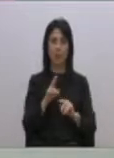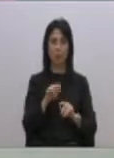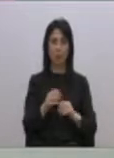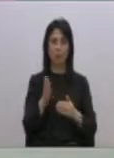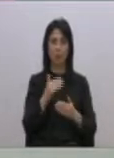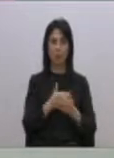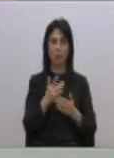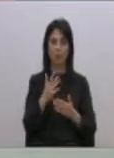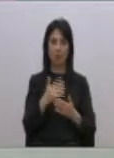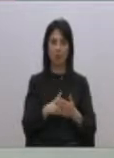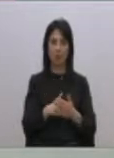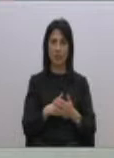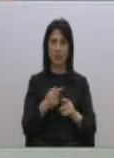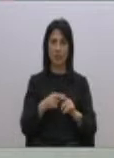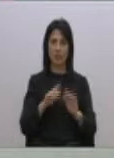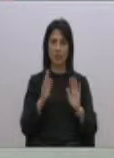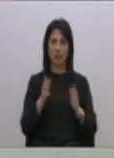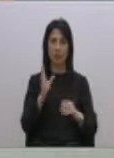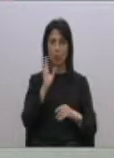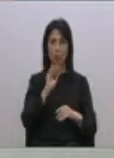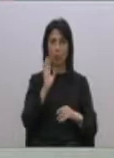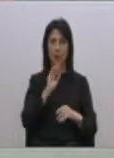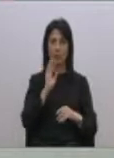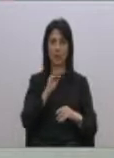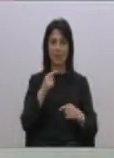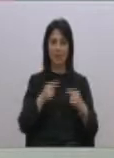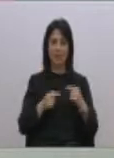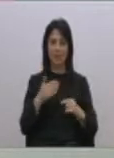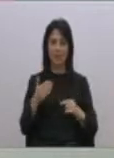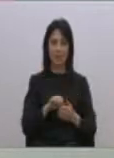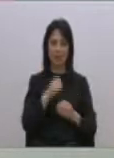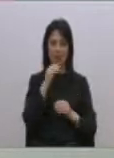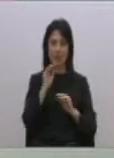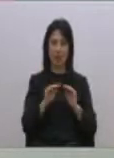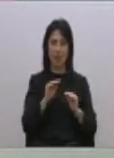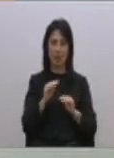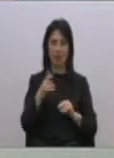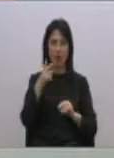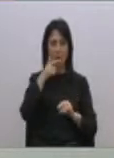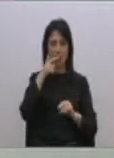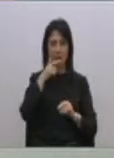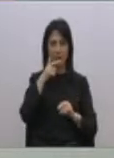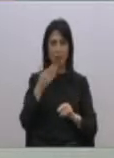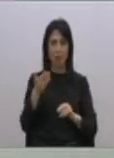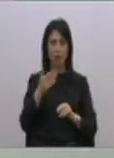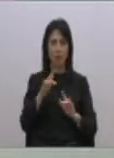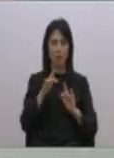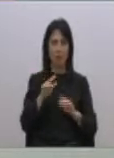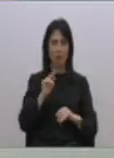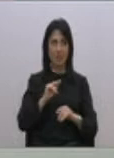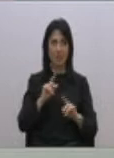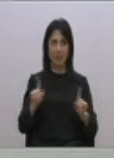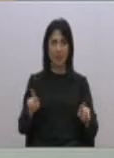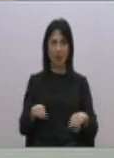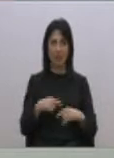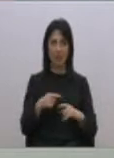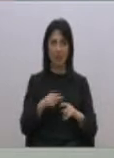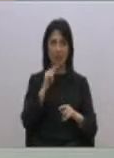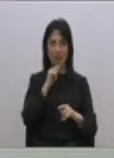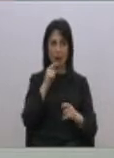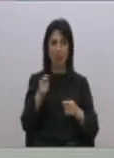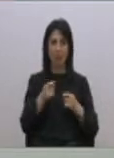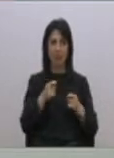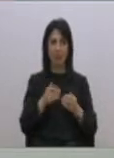შემდეგი შინაარსით. Იმ შემთხვევაში, როდესაც დავის მხარე წარმოადგენს ინფრა ოპერატორი, რომელიც საქმიანობას ახორციელებს ეკონომიკური